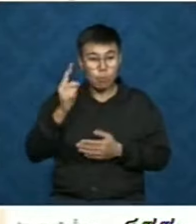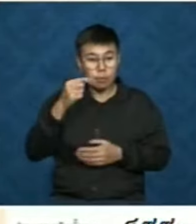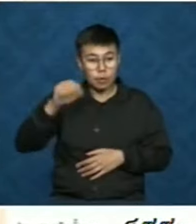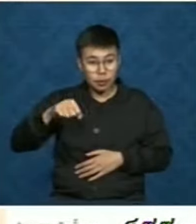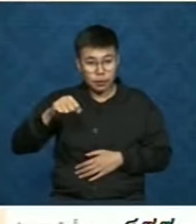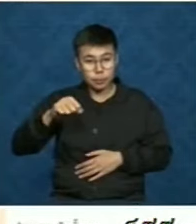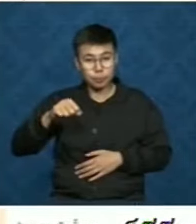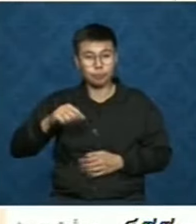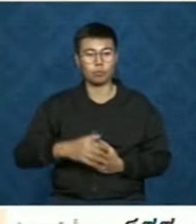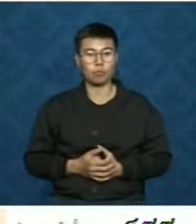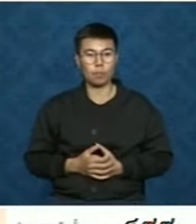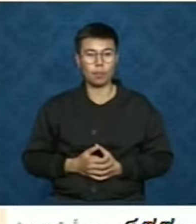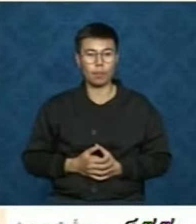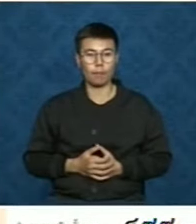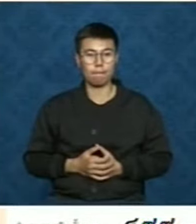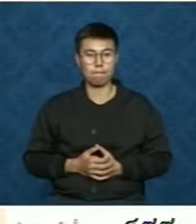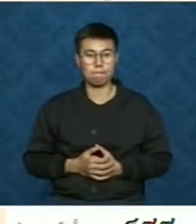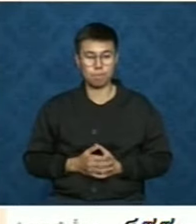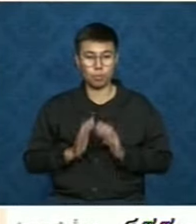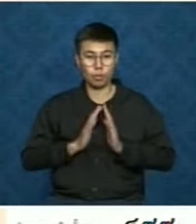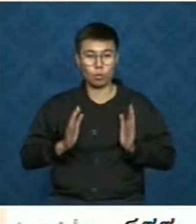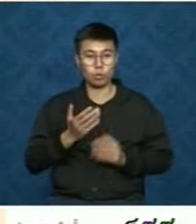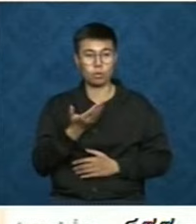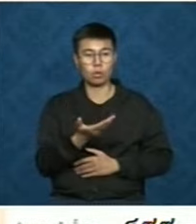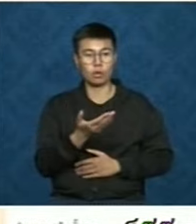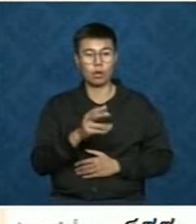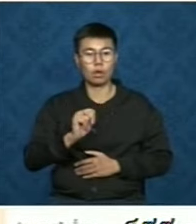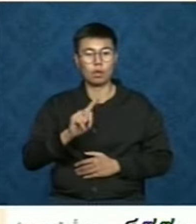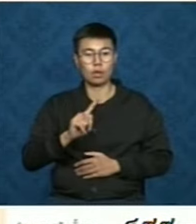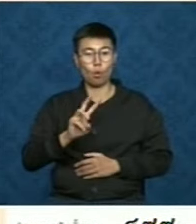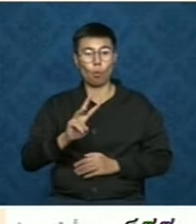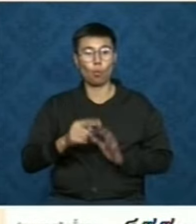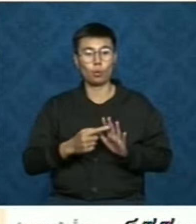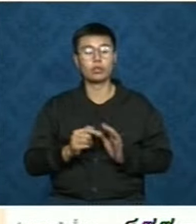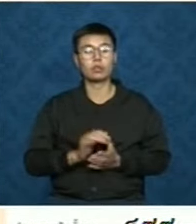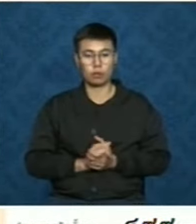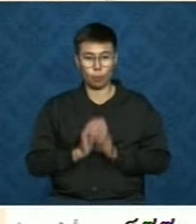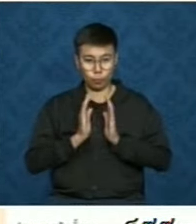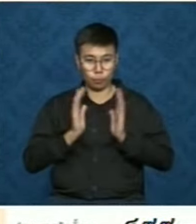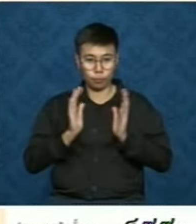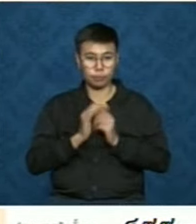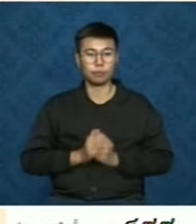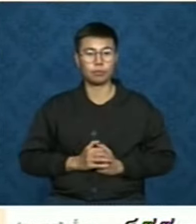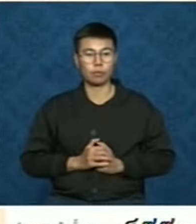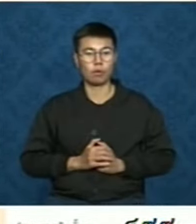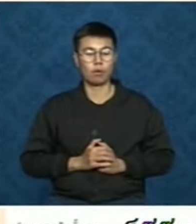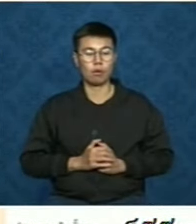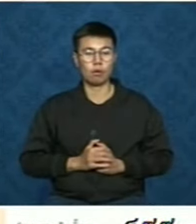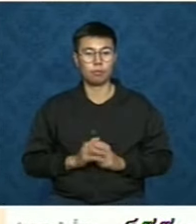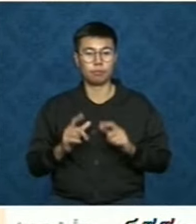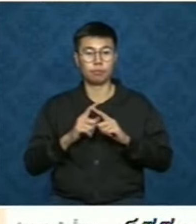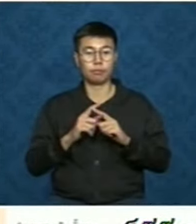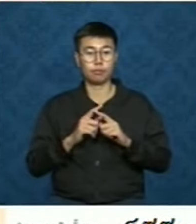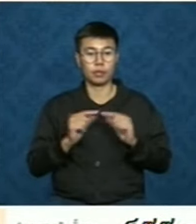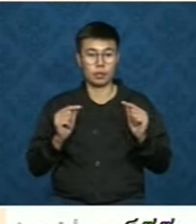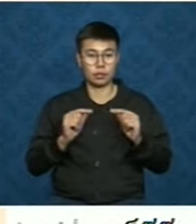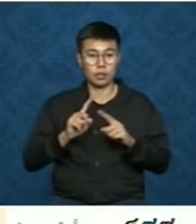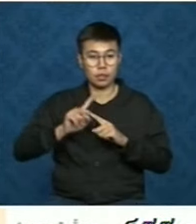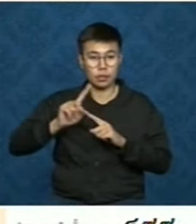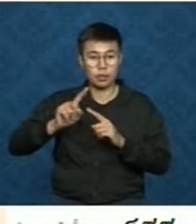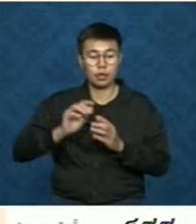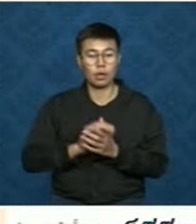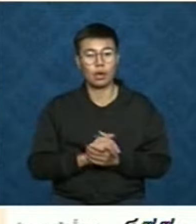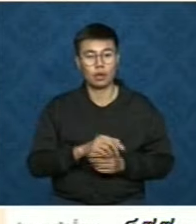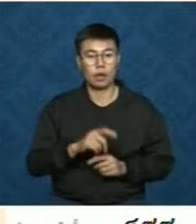ครับครับขอบคุณคุณณัฐวุฒิบัวประตูมากครับเ่อเรื่องแรกเรื่องอากาศสะอาด